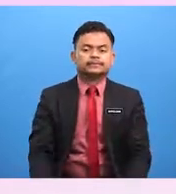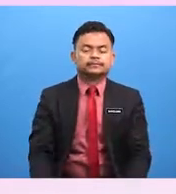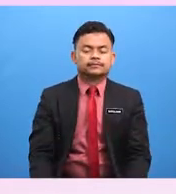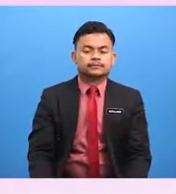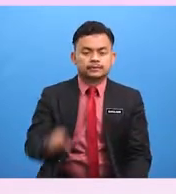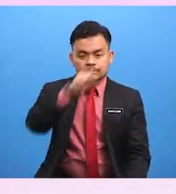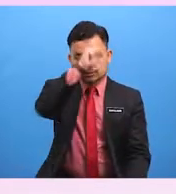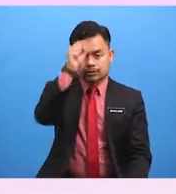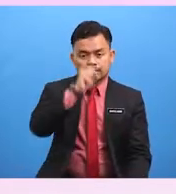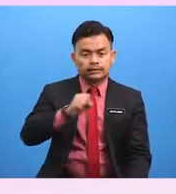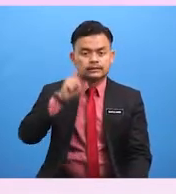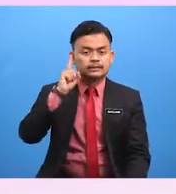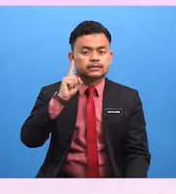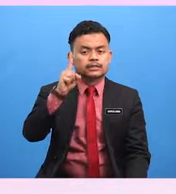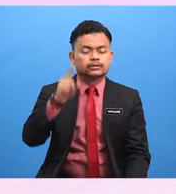Soalan yang pertama,